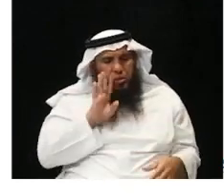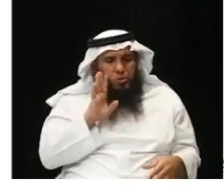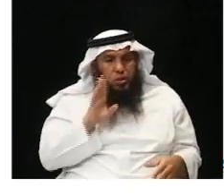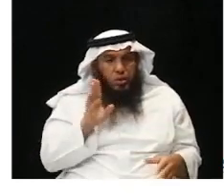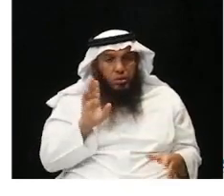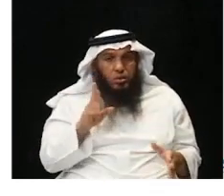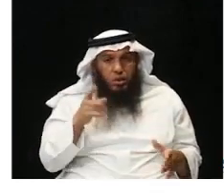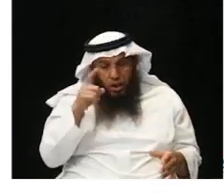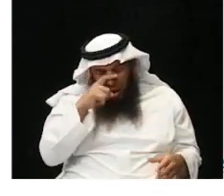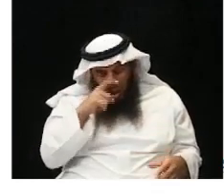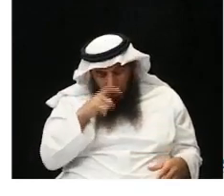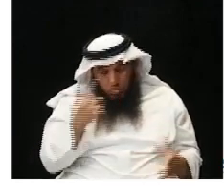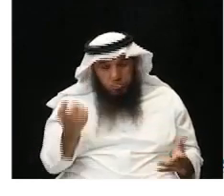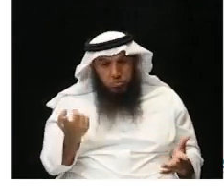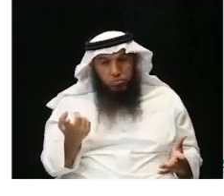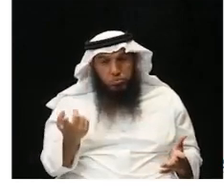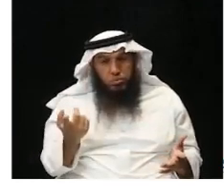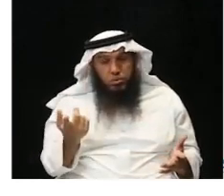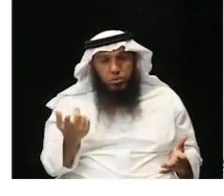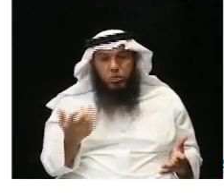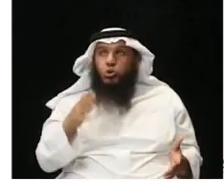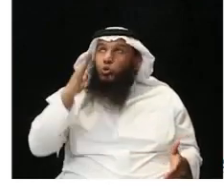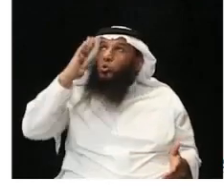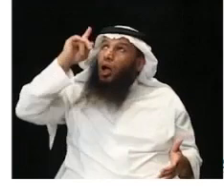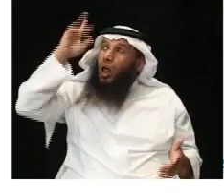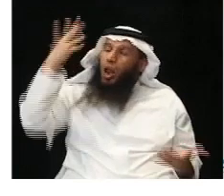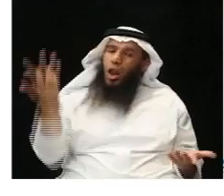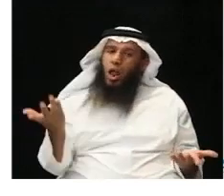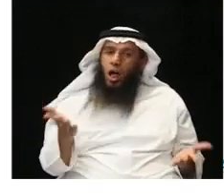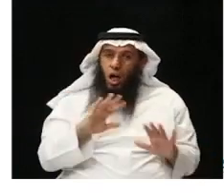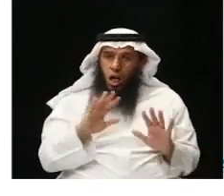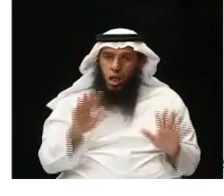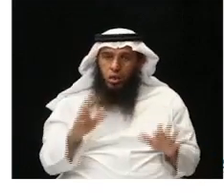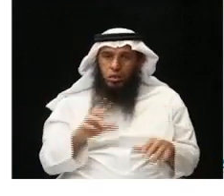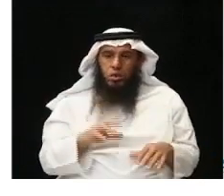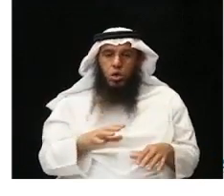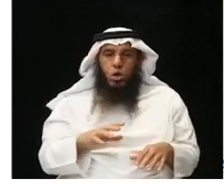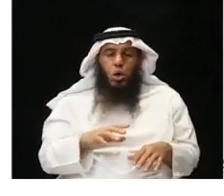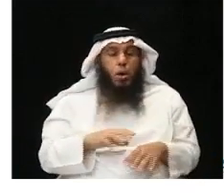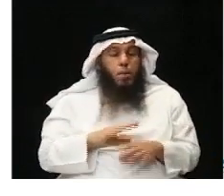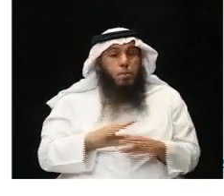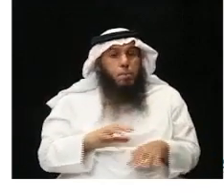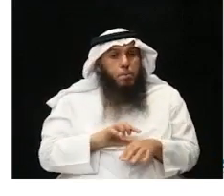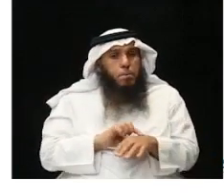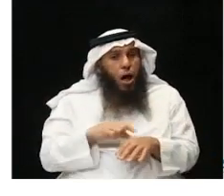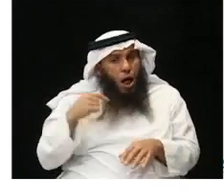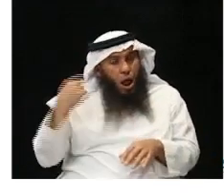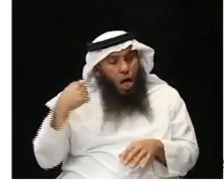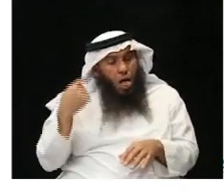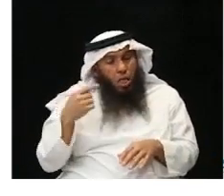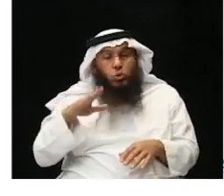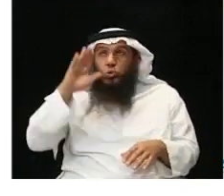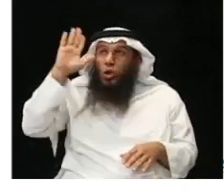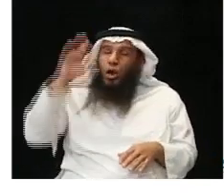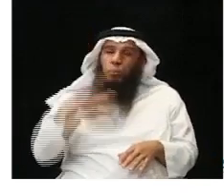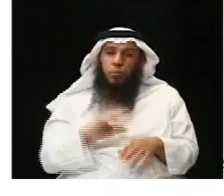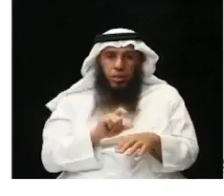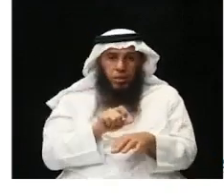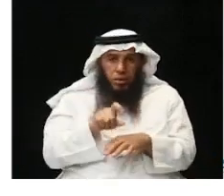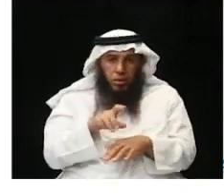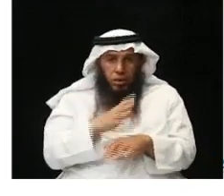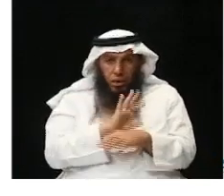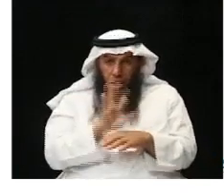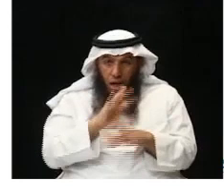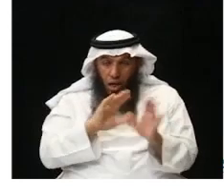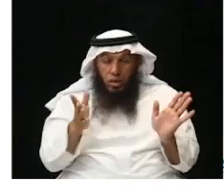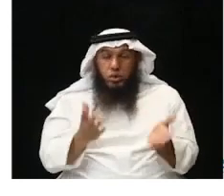يعقبه شكر لله بعد انتهاء الأزمة أو انتهاء المصيبة، يشكر الله سبحانه وتعالى ويستمر ويجتهد في